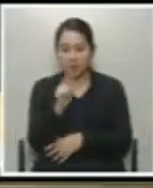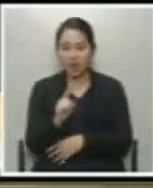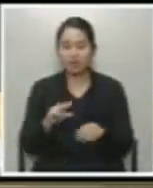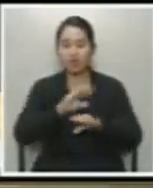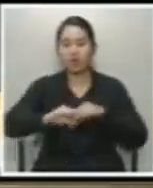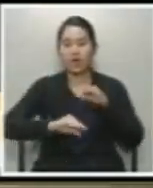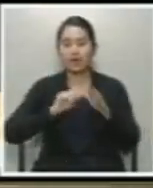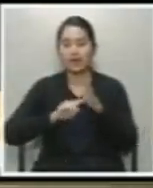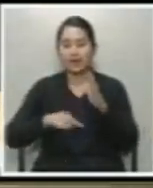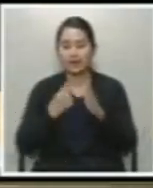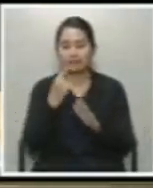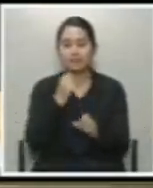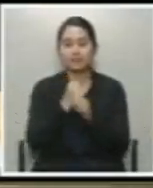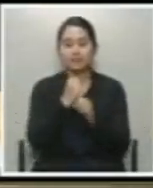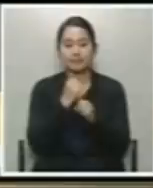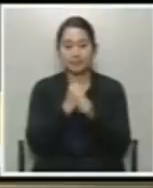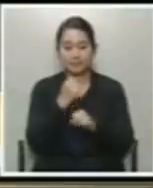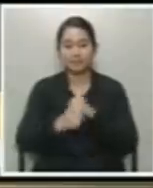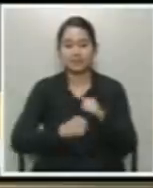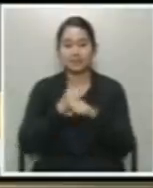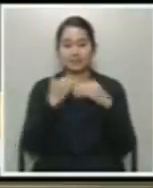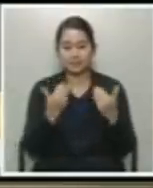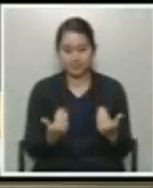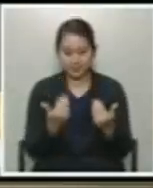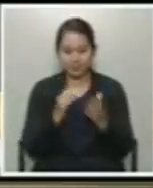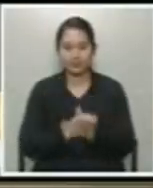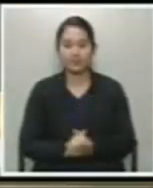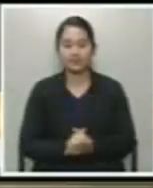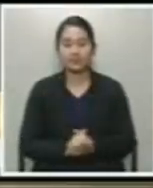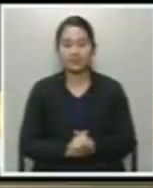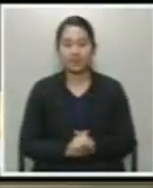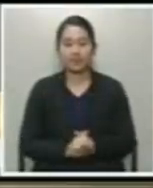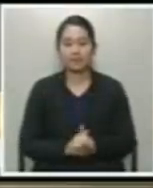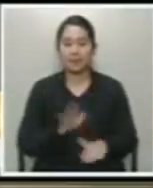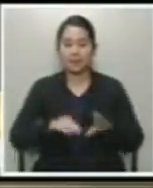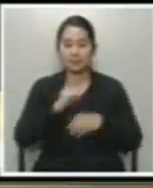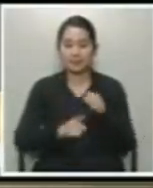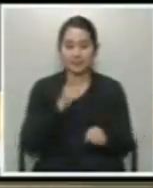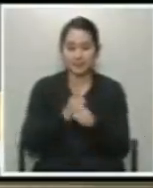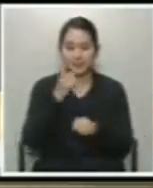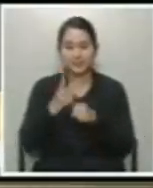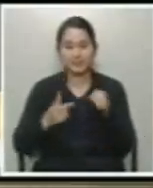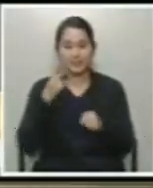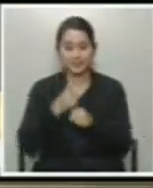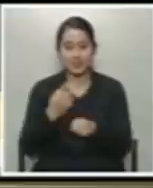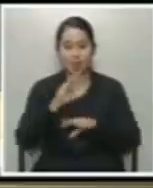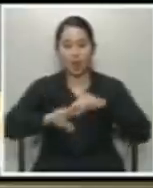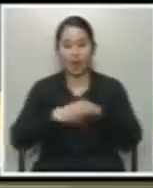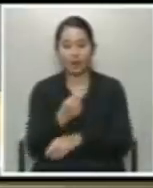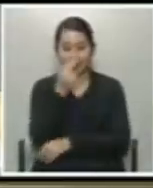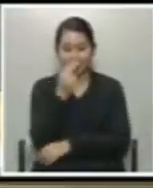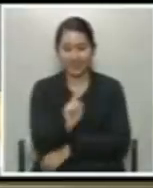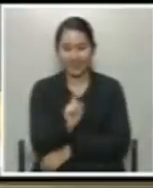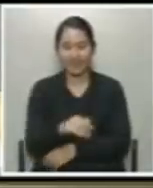เดินหมดแล้วเพราะเซ็นกันมาปีนี้เซ็นมามากภายในสักปี2ปีโครงการที่ท่านเห็น